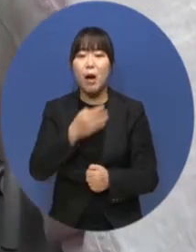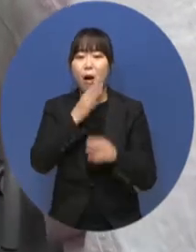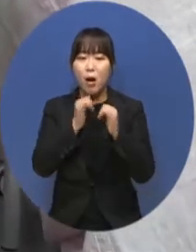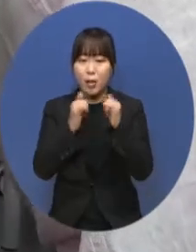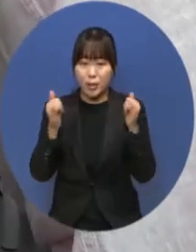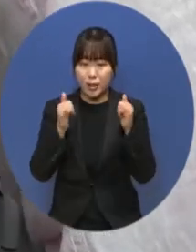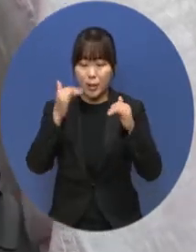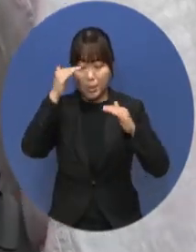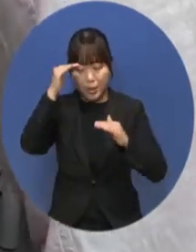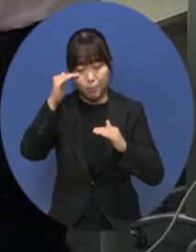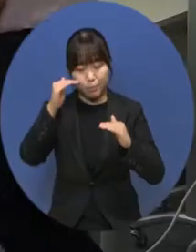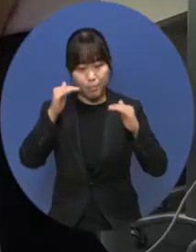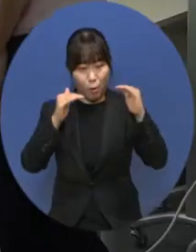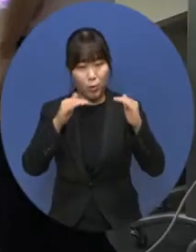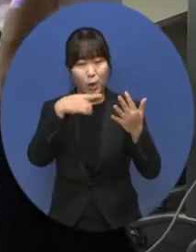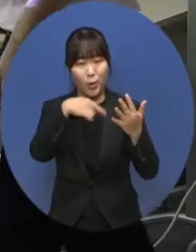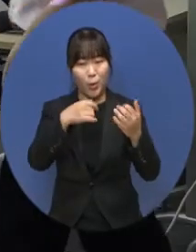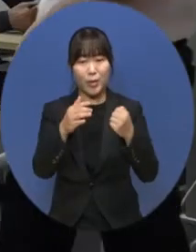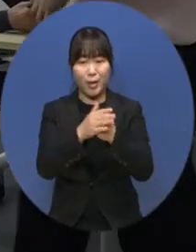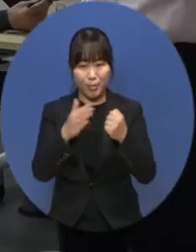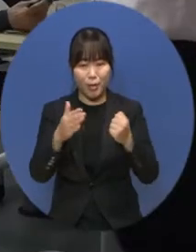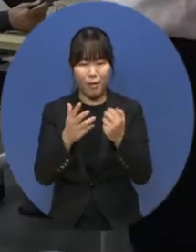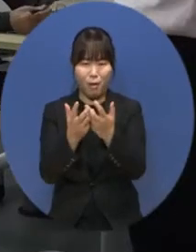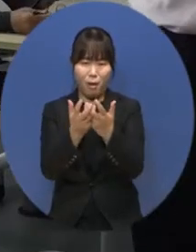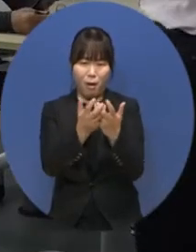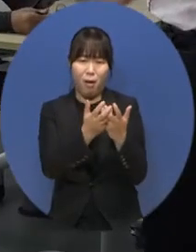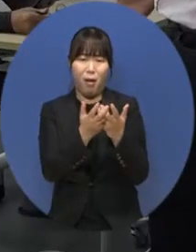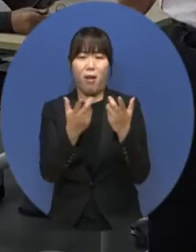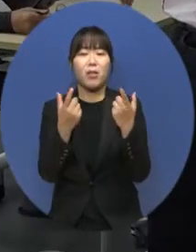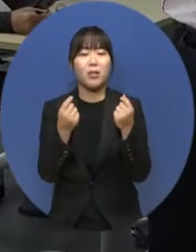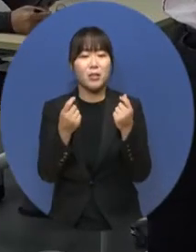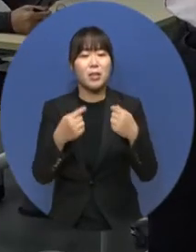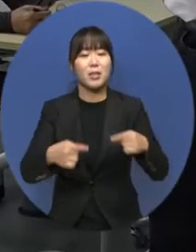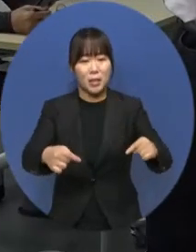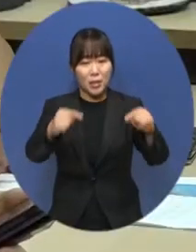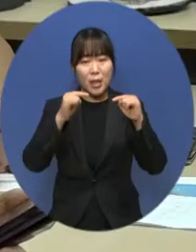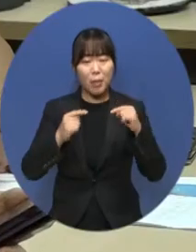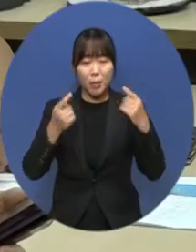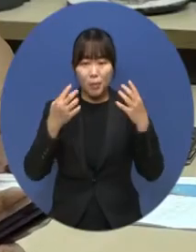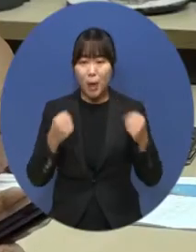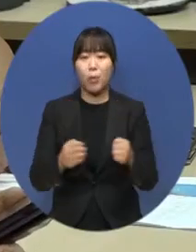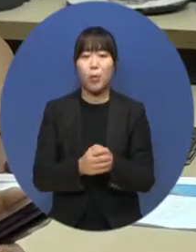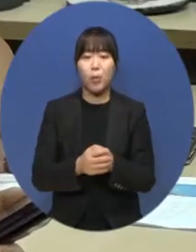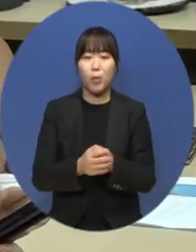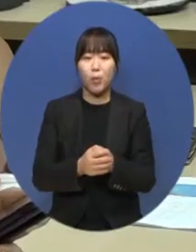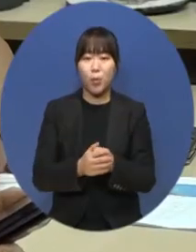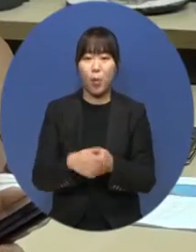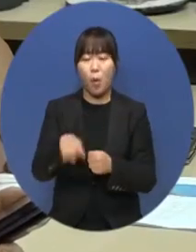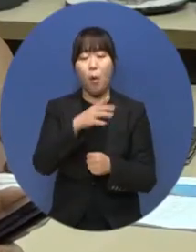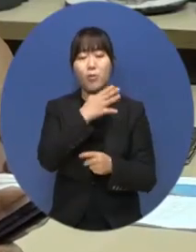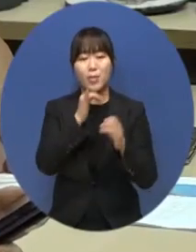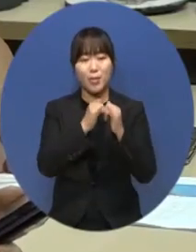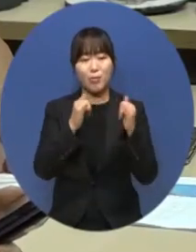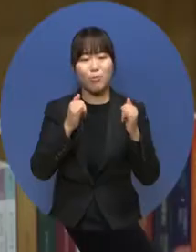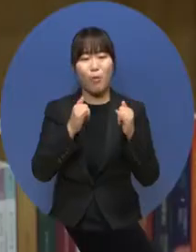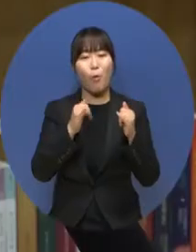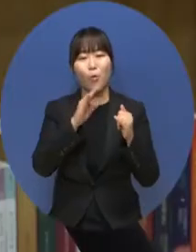눈높이에 맞는 맞춤형 교육 덕분에 강의실을 가득 메울 만큼 참여율이 높고 수강생들 반응 또한